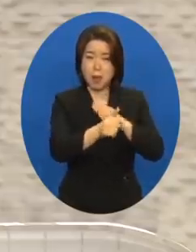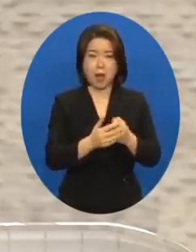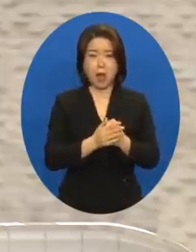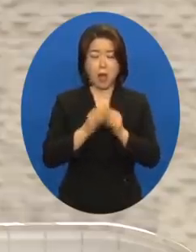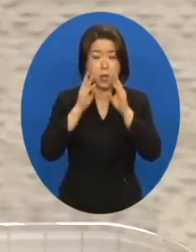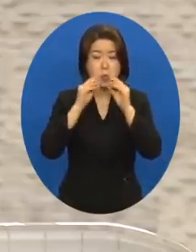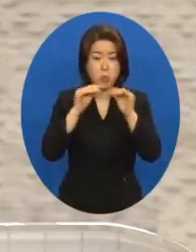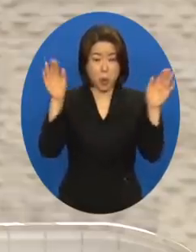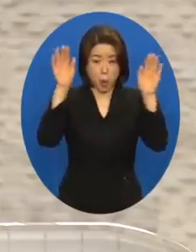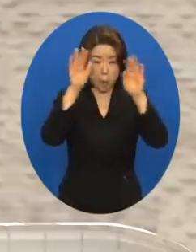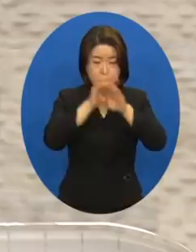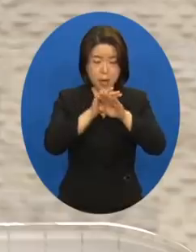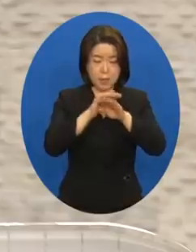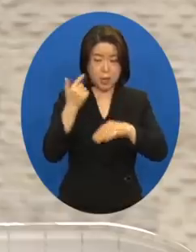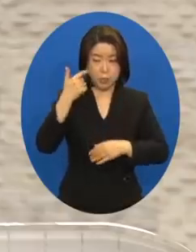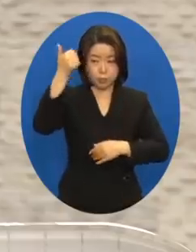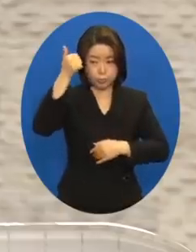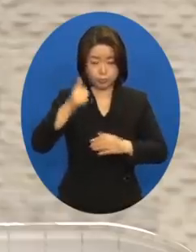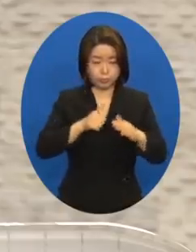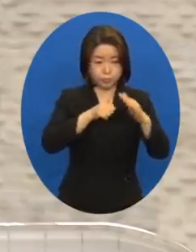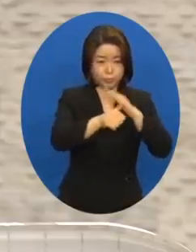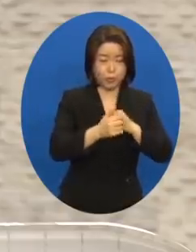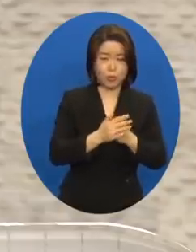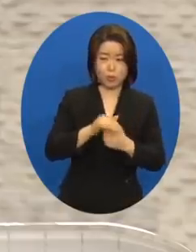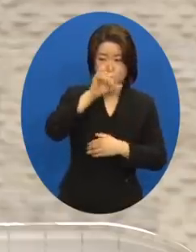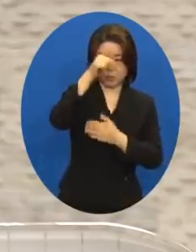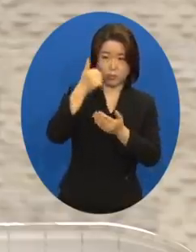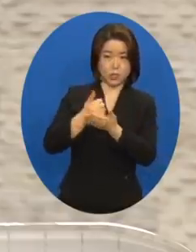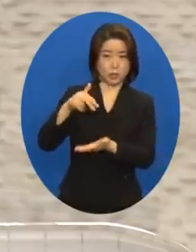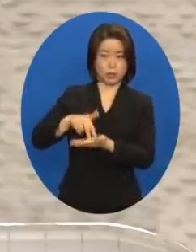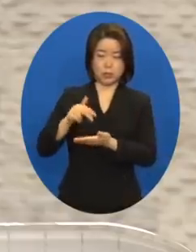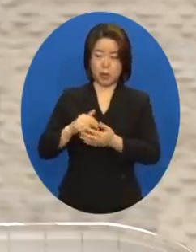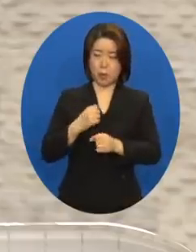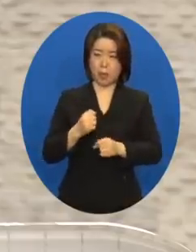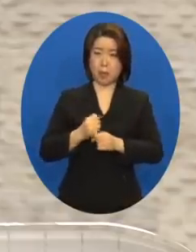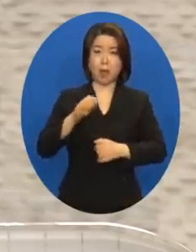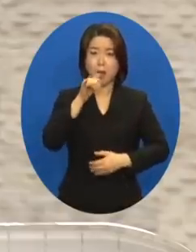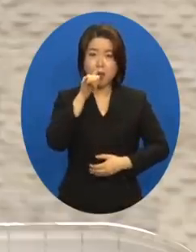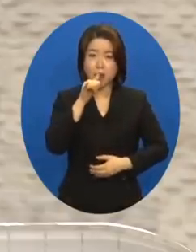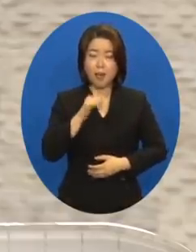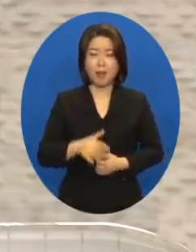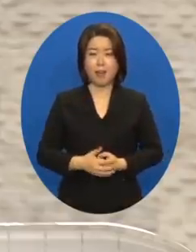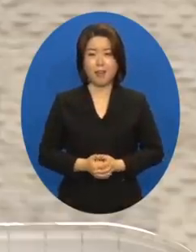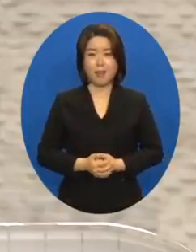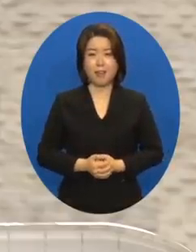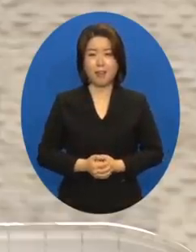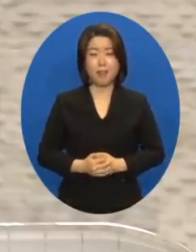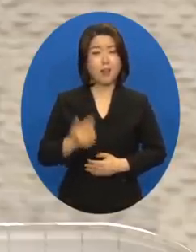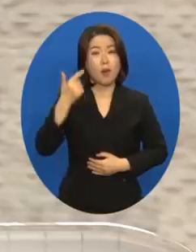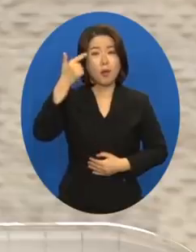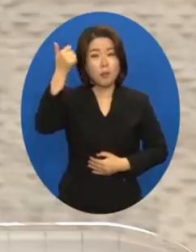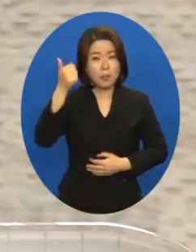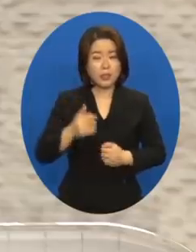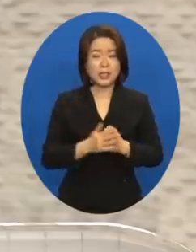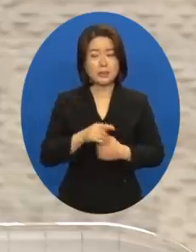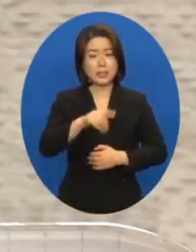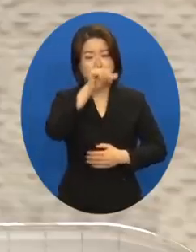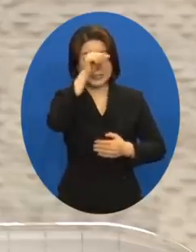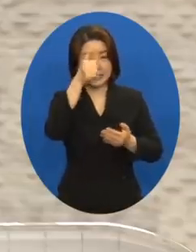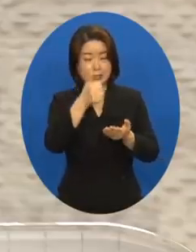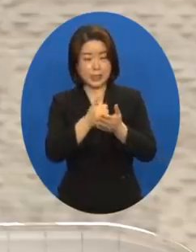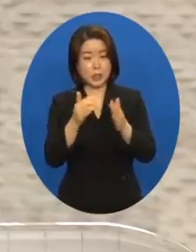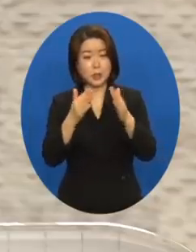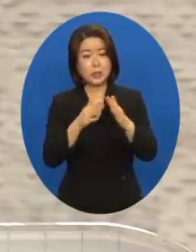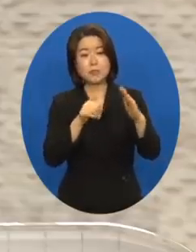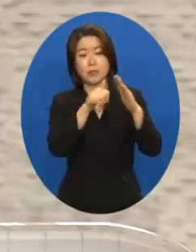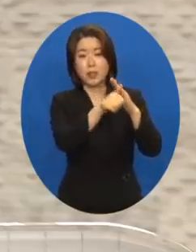밤에 목사님이 심방을 옷이니까 그 장로님이 얼마나 당황 있겠읍니까 목사님께서 그 장로님 댁에